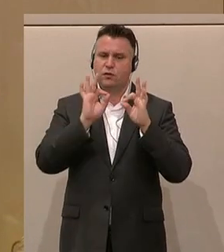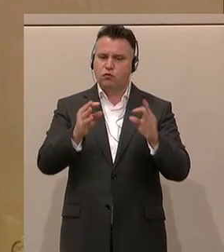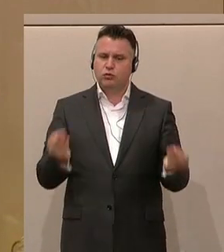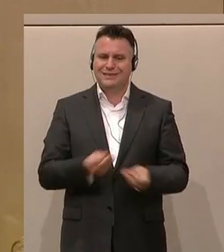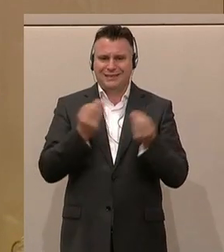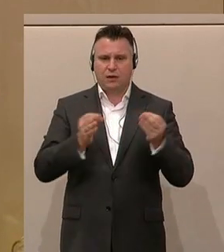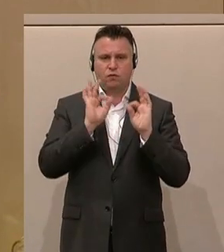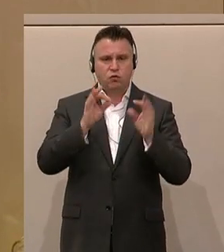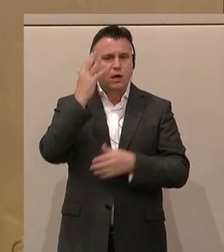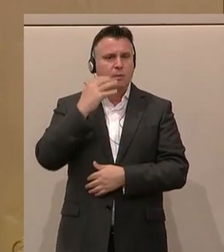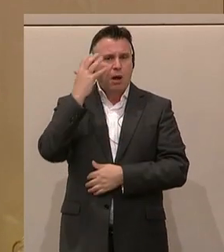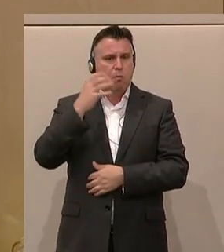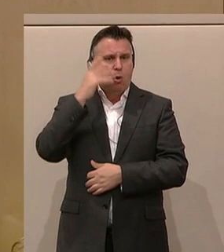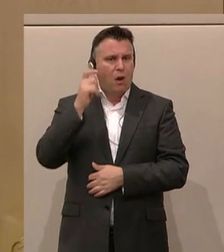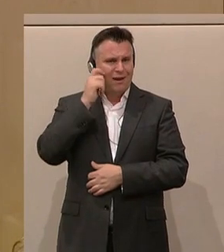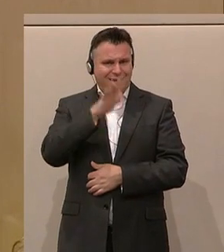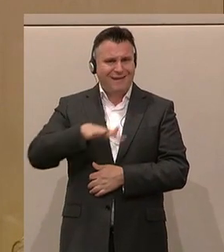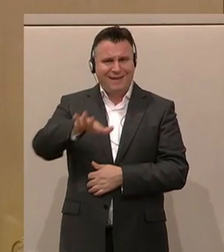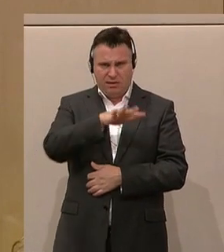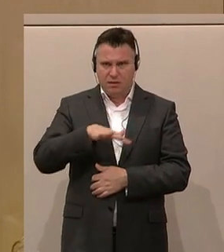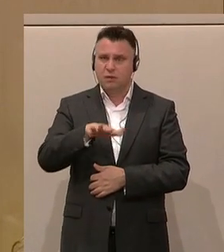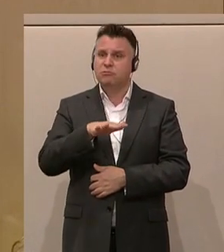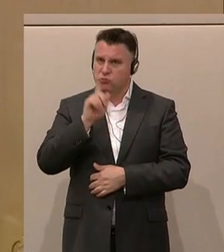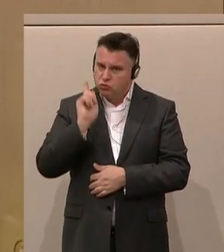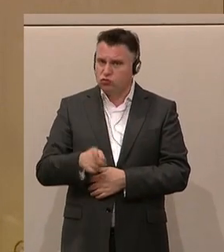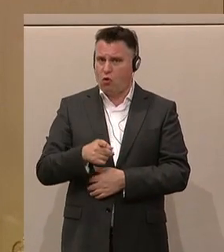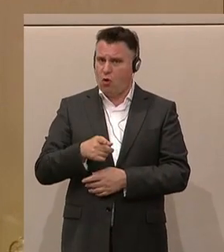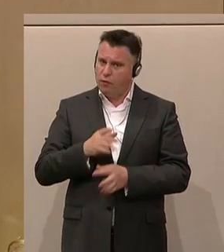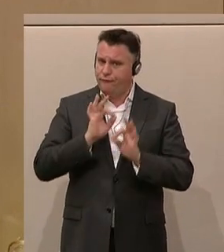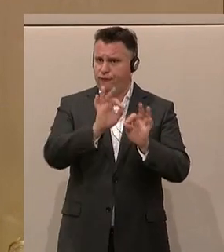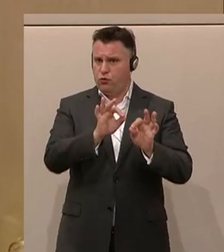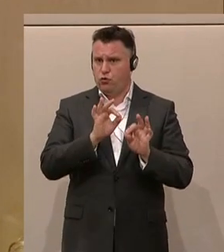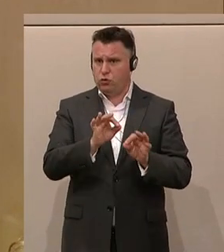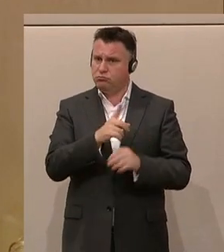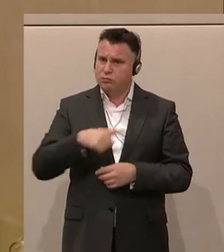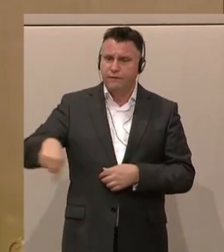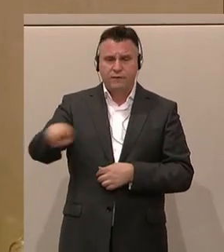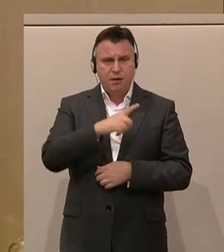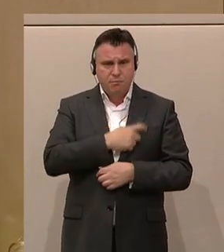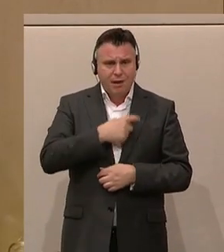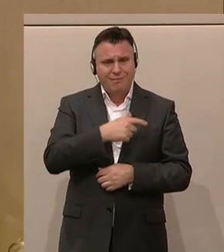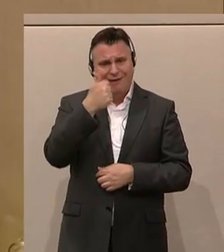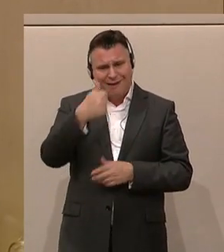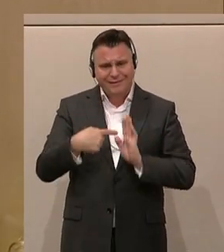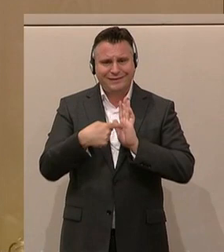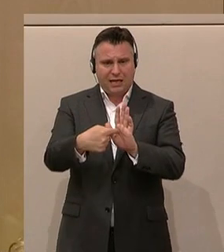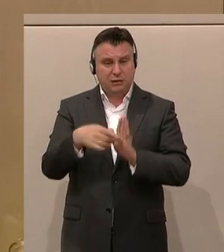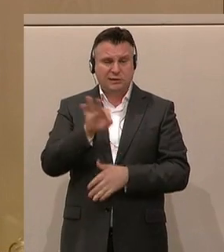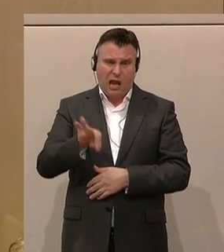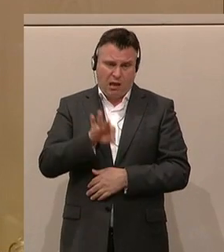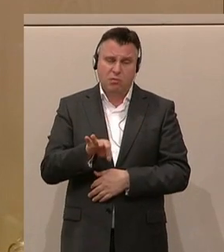die Landwirtinnen und für die Landwirte in Österreich zu argumentieren und überparteilich ein Zeichen zu setzen. Es geht um